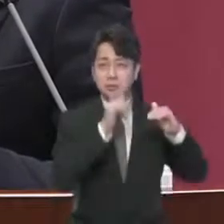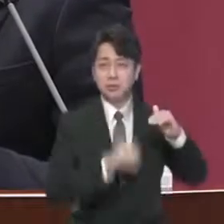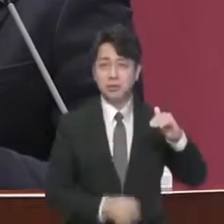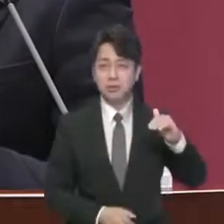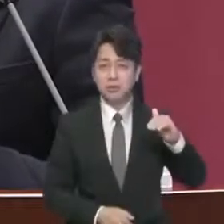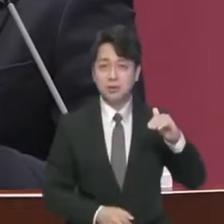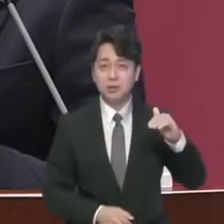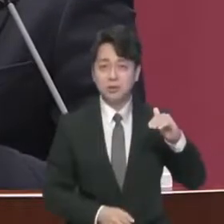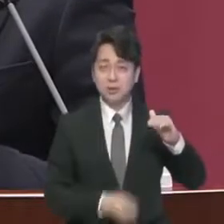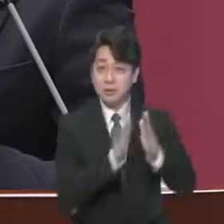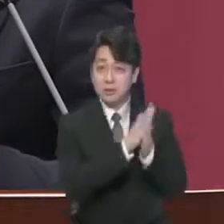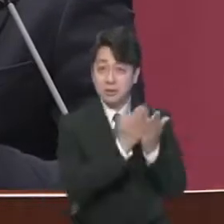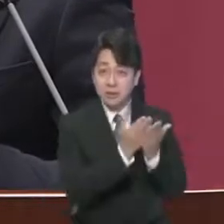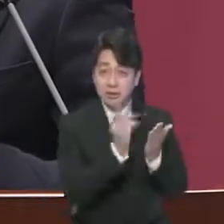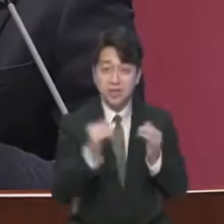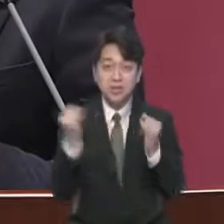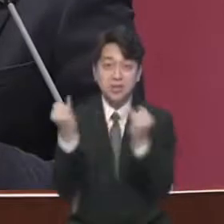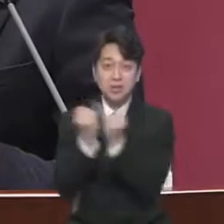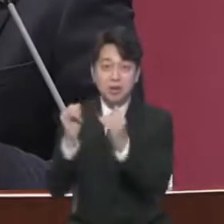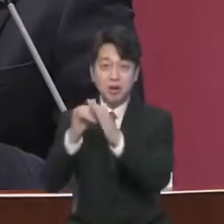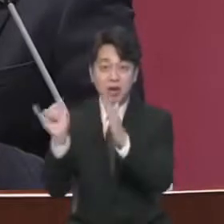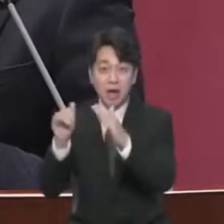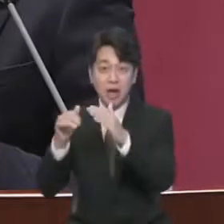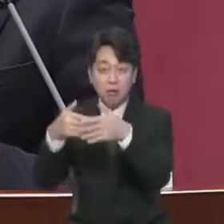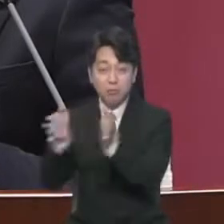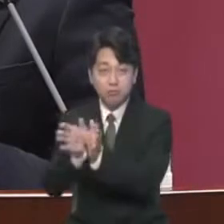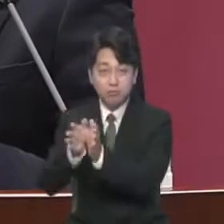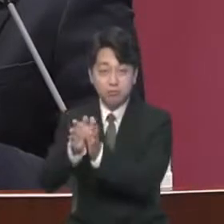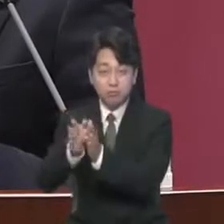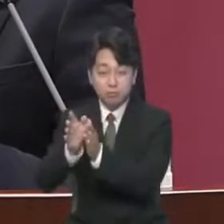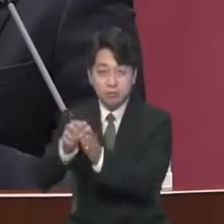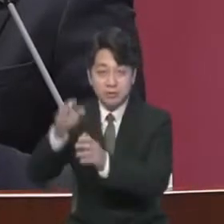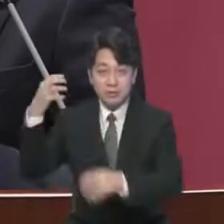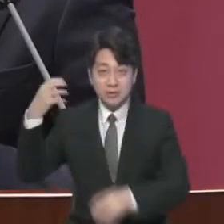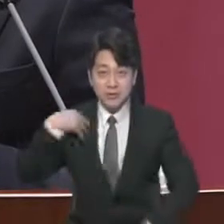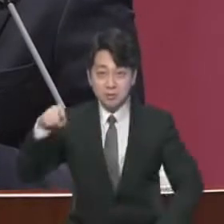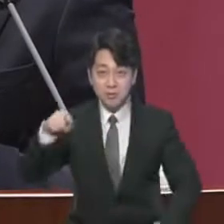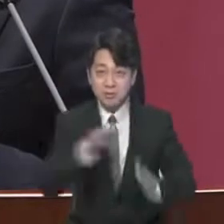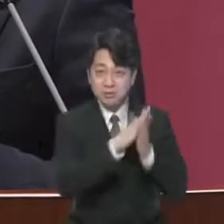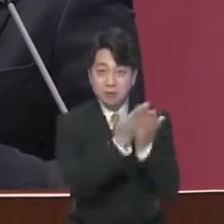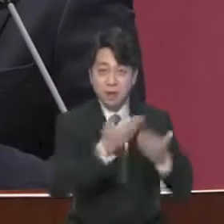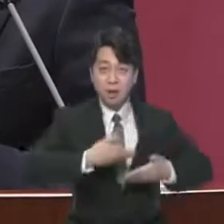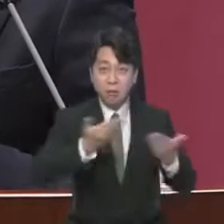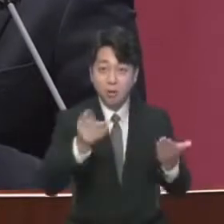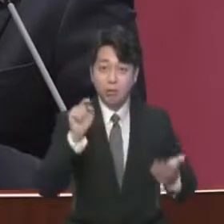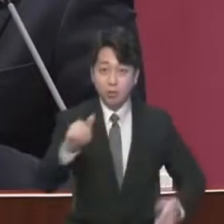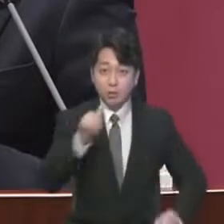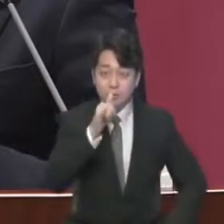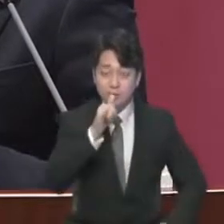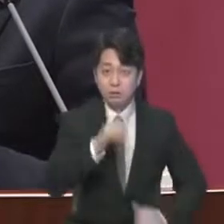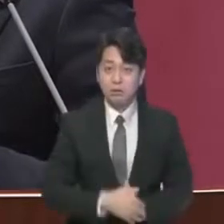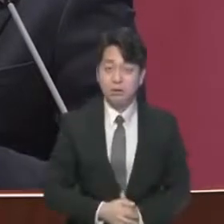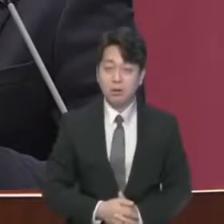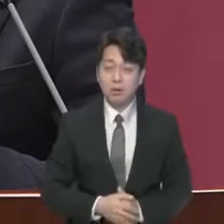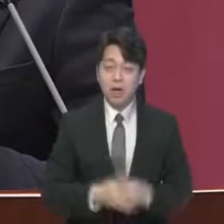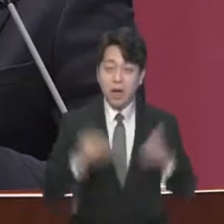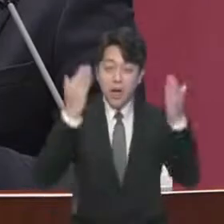통해 초등학교 성교육 추천 도서로 보급되고 있었고 교육부는 이런 책이 제작될 때도 학교에 전달될 때도 아무 일도 하지